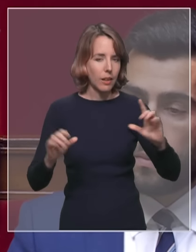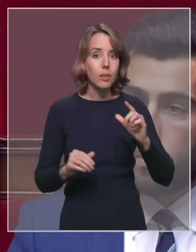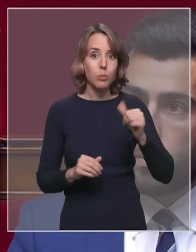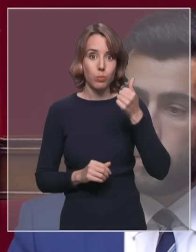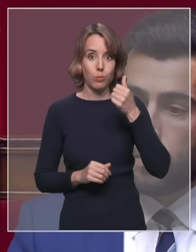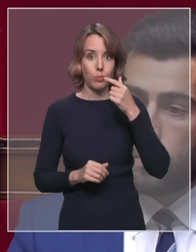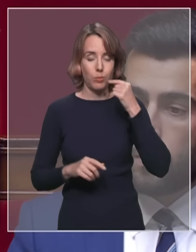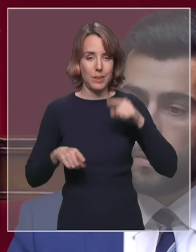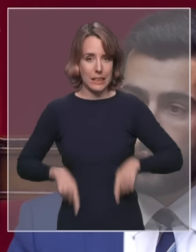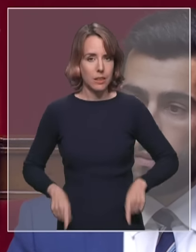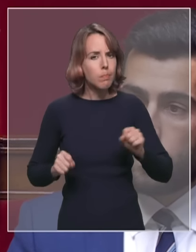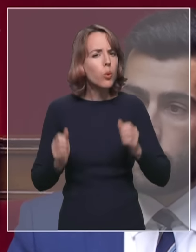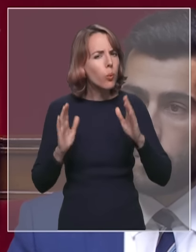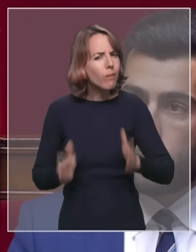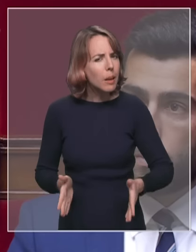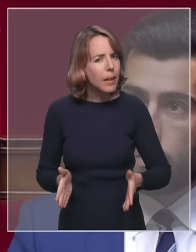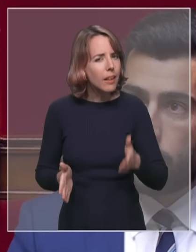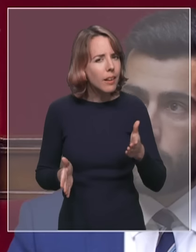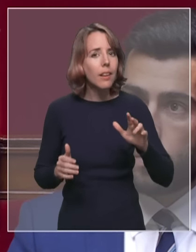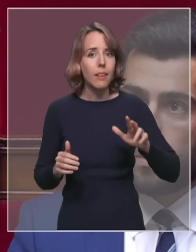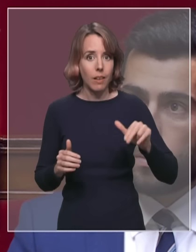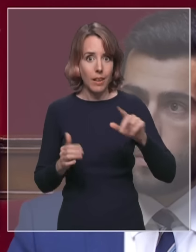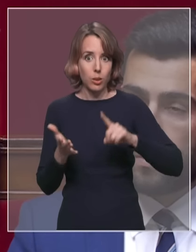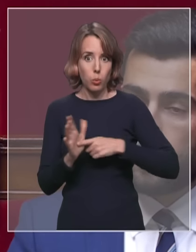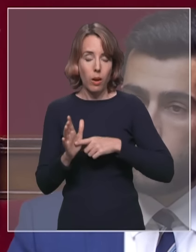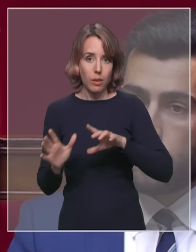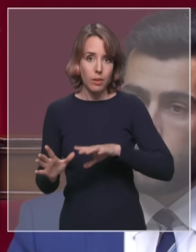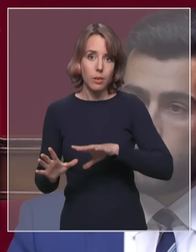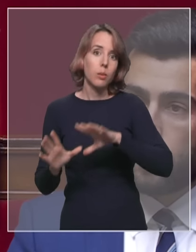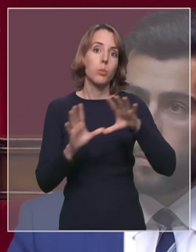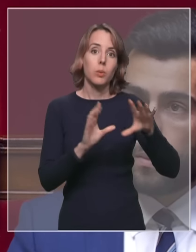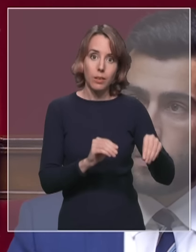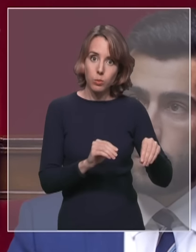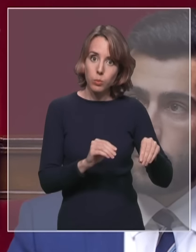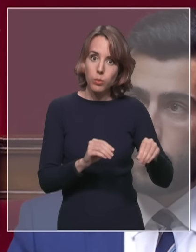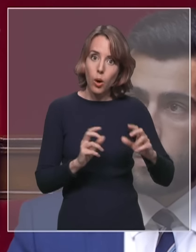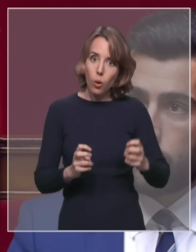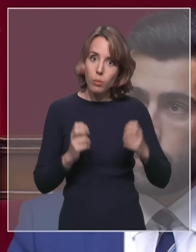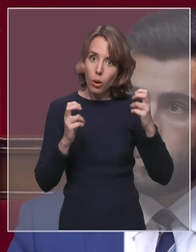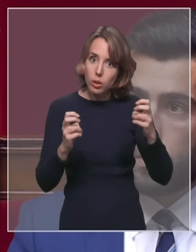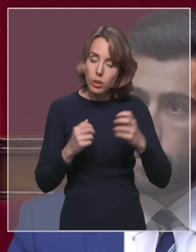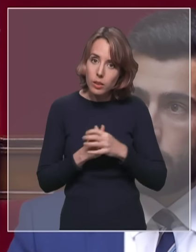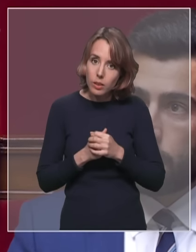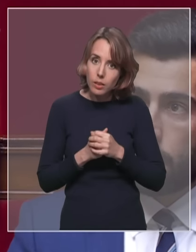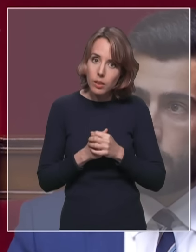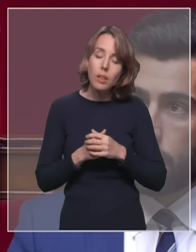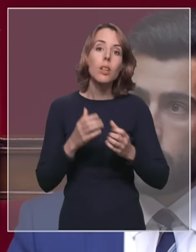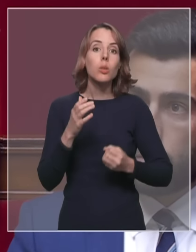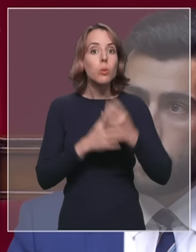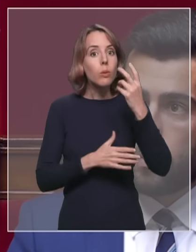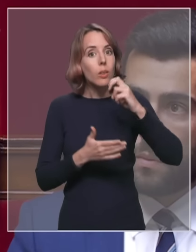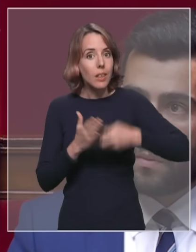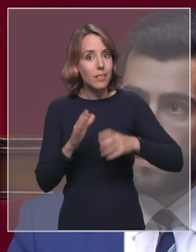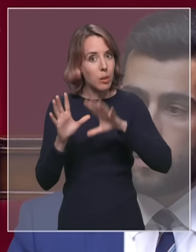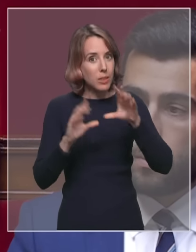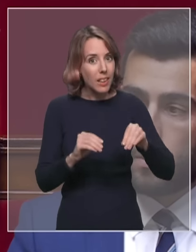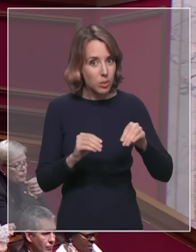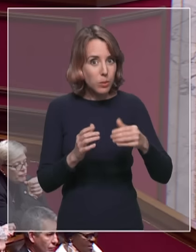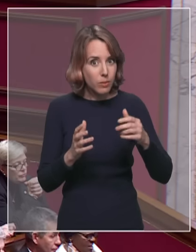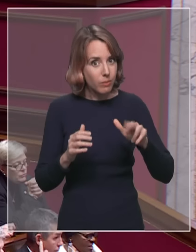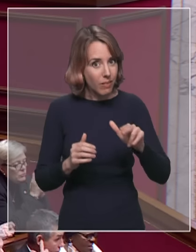confirmer devant cette Assemblée que vous allez augmenter les droits de mutation à titre onéreux ? Pouvez-vous confirmer devant les Français que vous allez réinstaurer une nouvelle taxe d'habitation ? Je vous